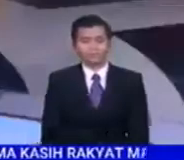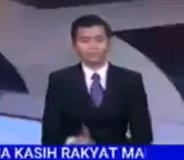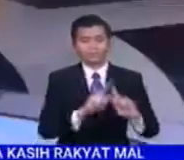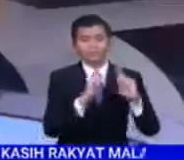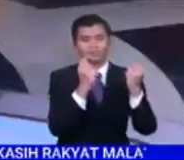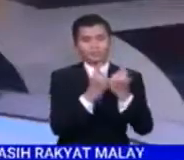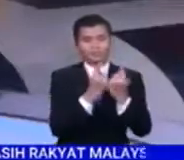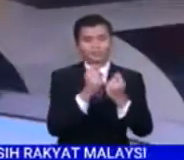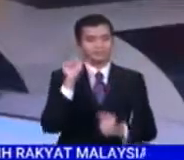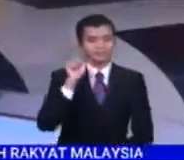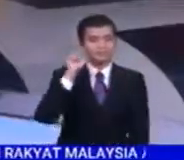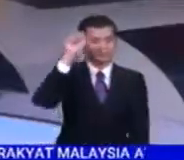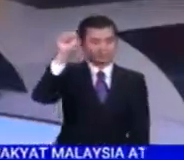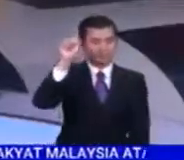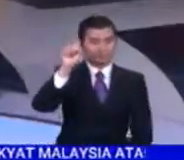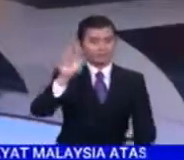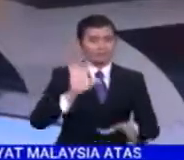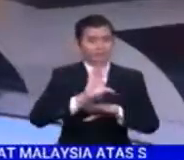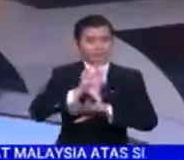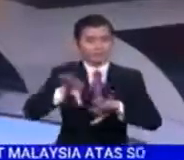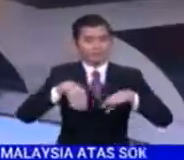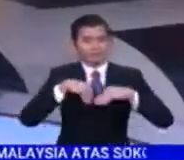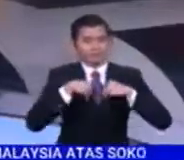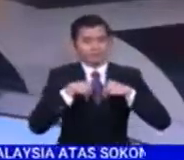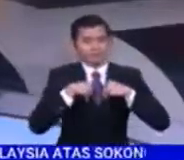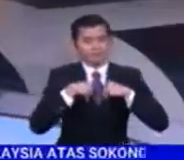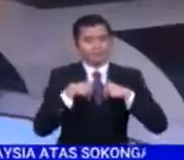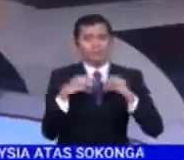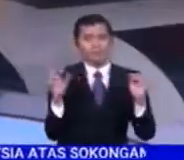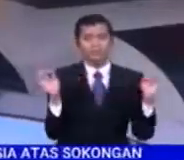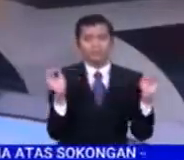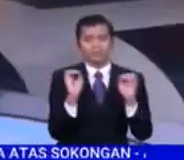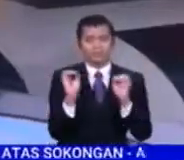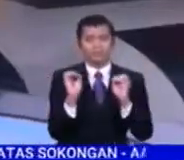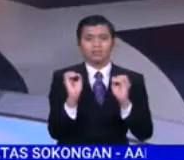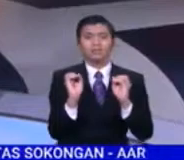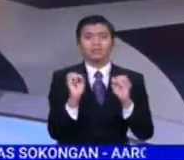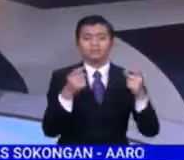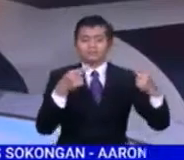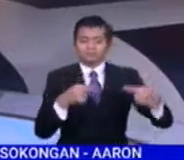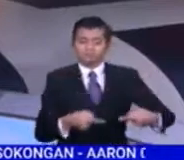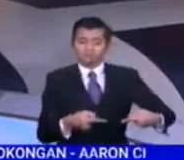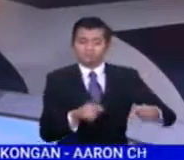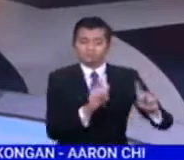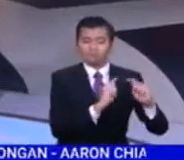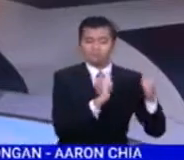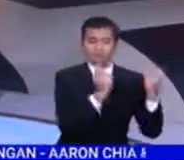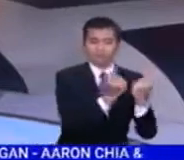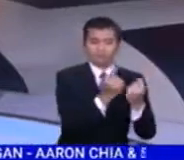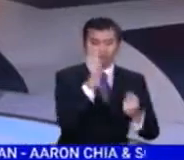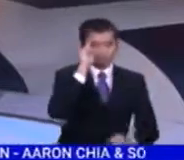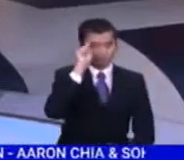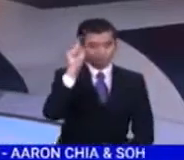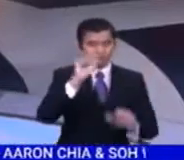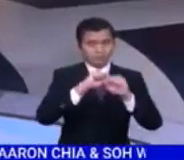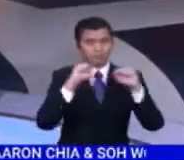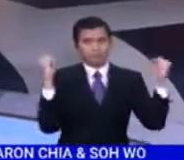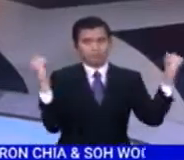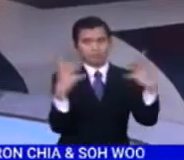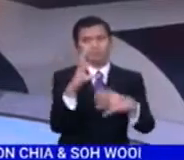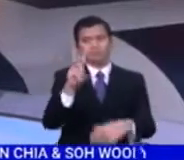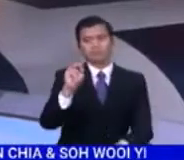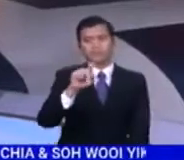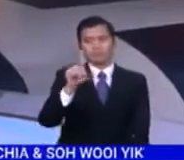Pasukan Sabah FC terpaksa akur turun tanpa tiga tombak utama mereka menentang Terengganu FC di Stadium Sultan Mizan Zainal Abidin